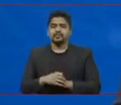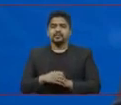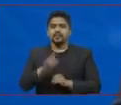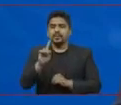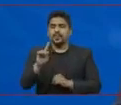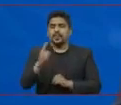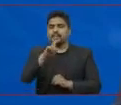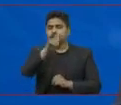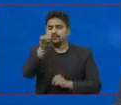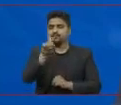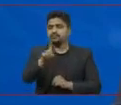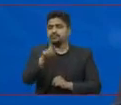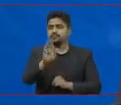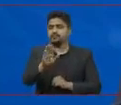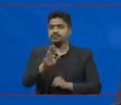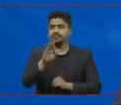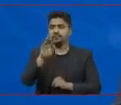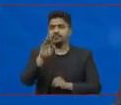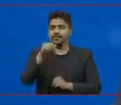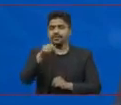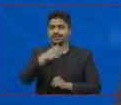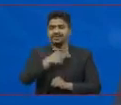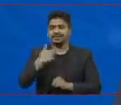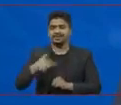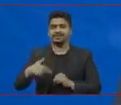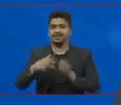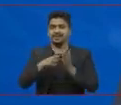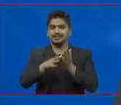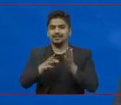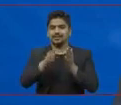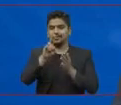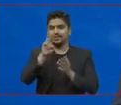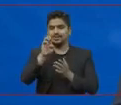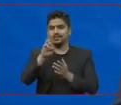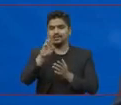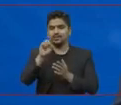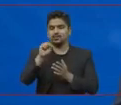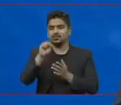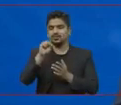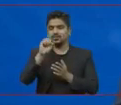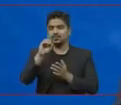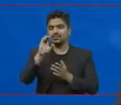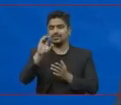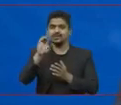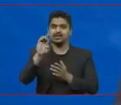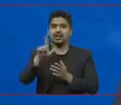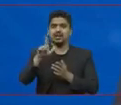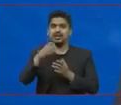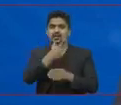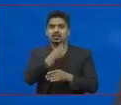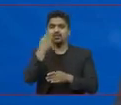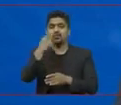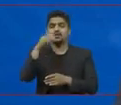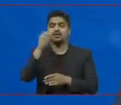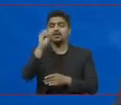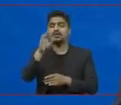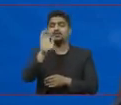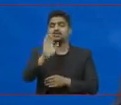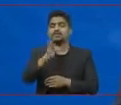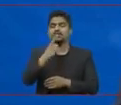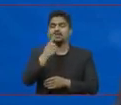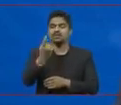पहिलो प्रश्न छ, हाल चीनबाट प्राप्त भेरोसेल खोपको कसलाई प्रदान गरिएको छ